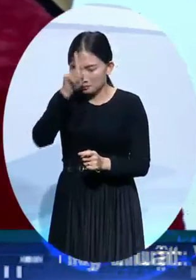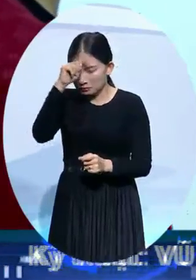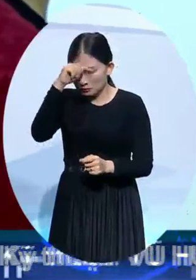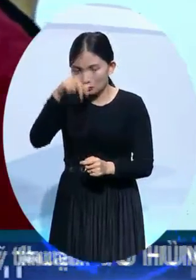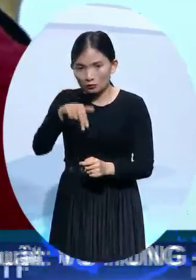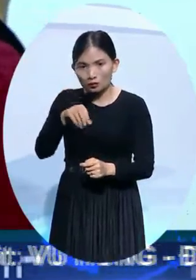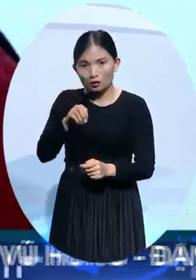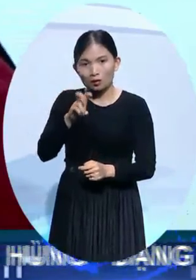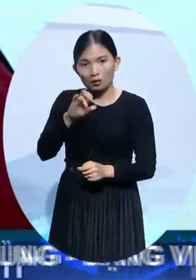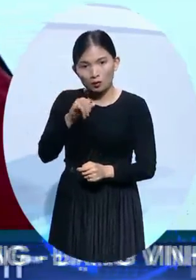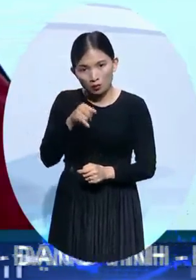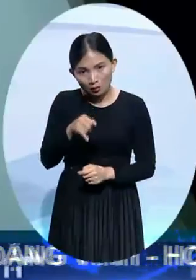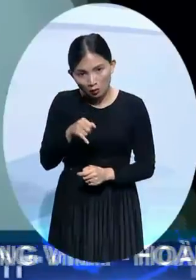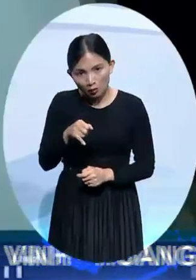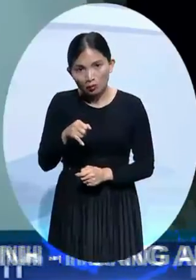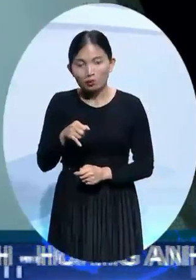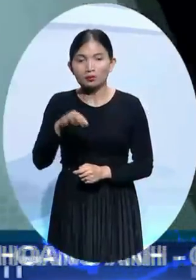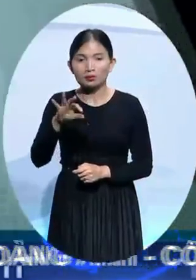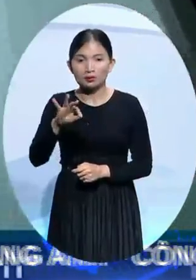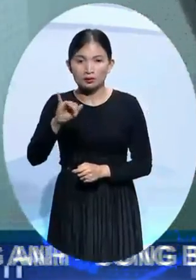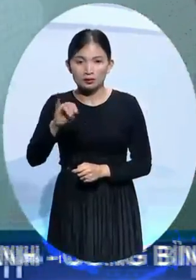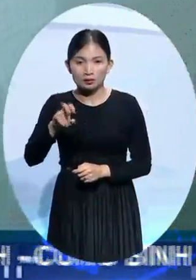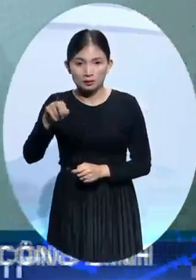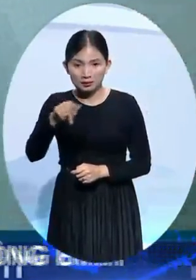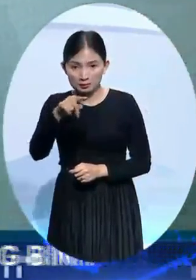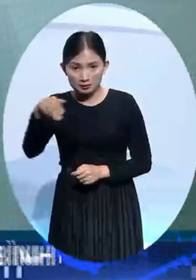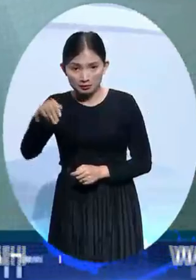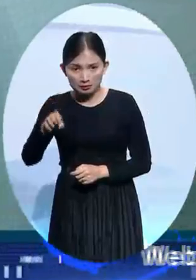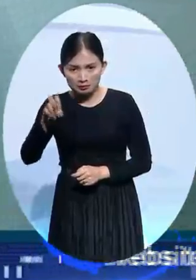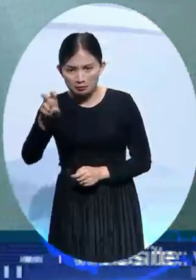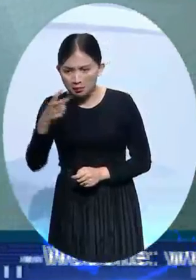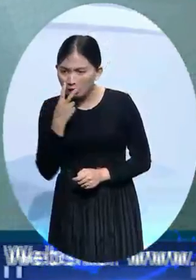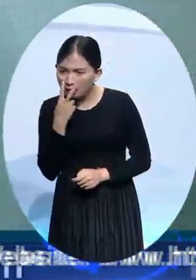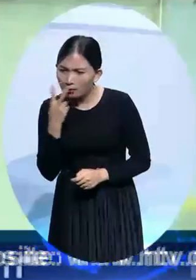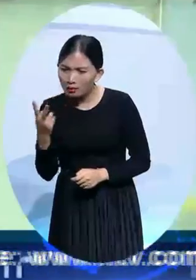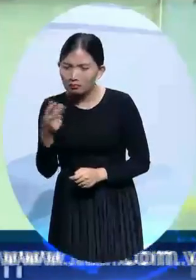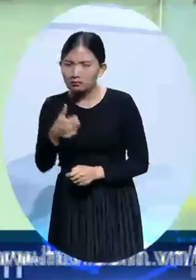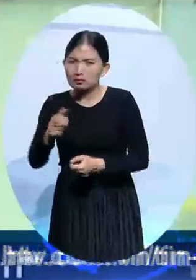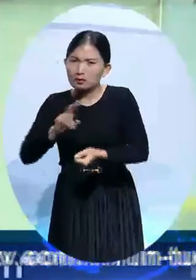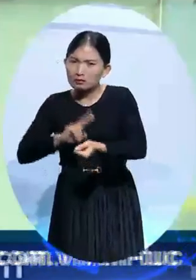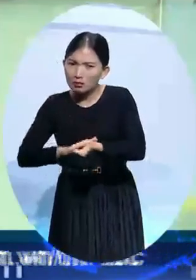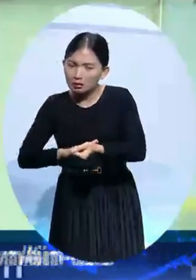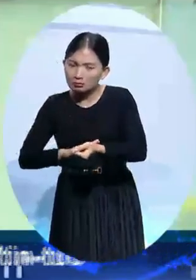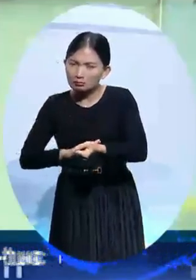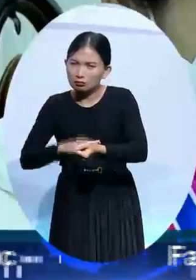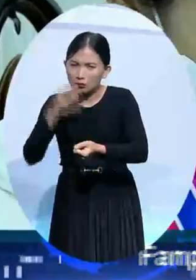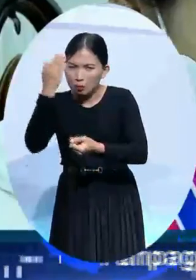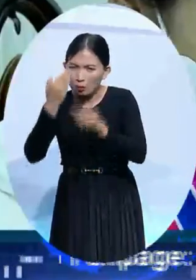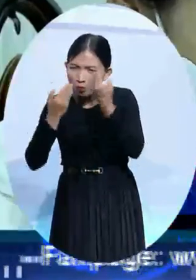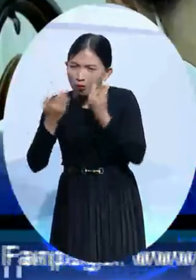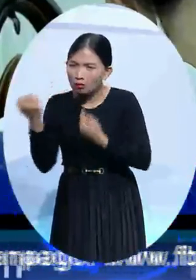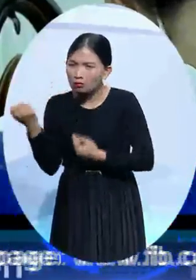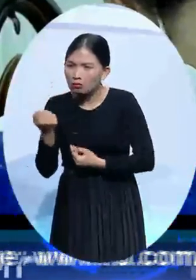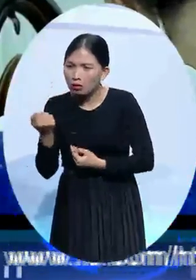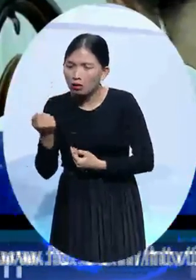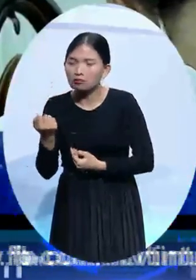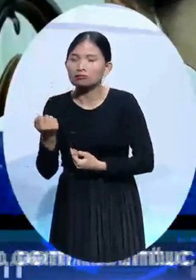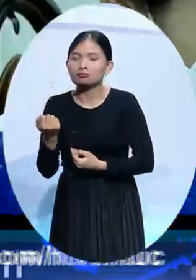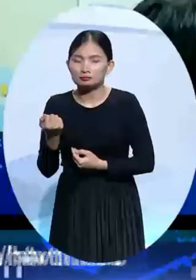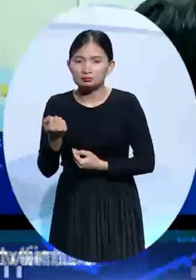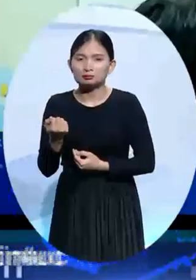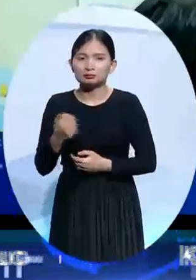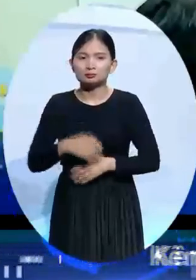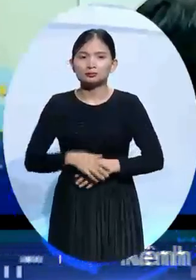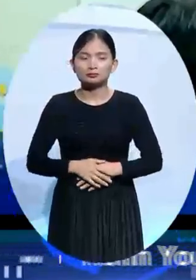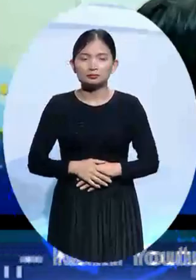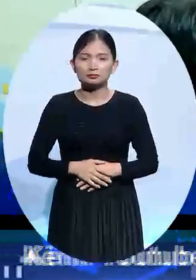sĩ tiền mê để xem là bệnh nhân có thể đáp ứng được với cuộc phẫu thuật không. Với mong muốn tạo điều kiện cho bệnh nhân có cơ hội tầm soát